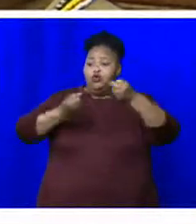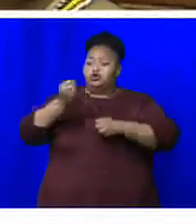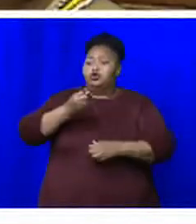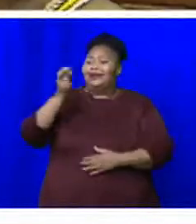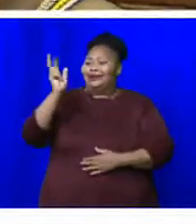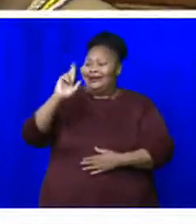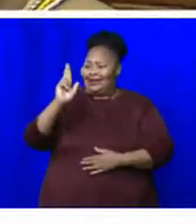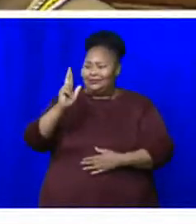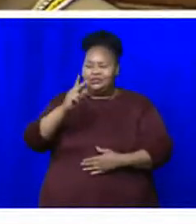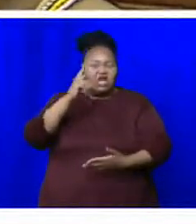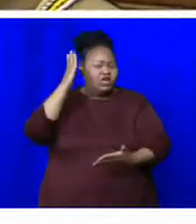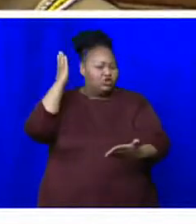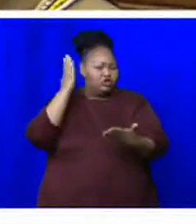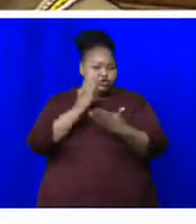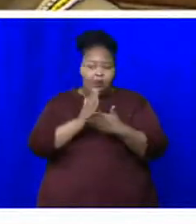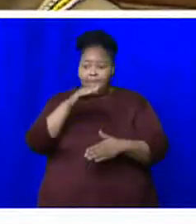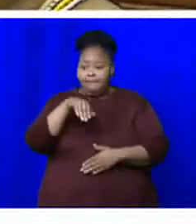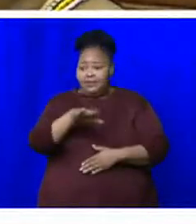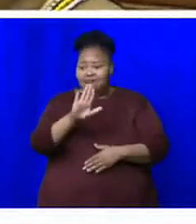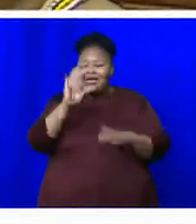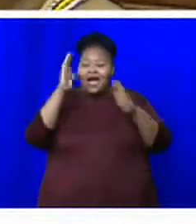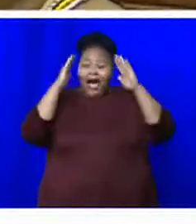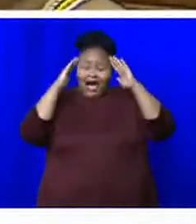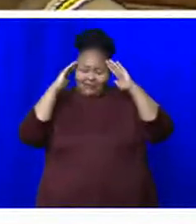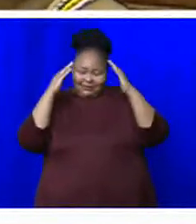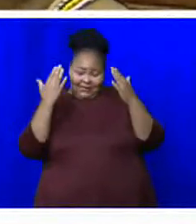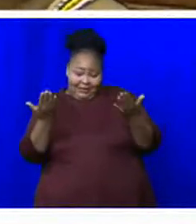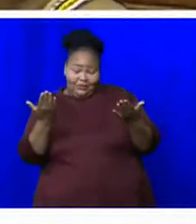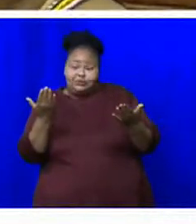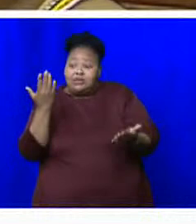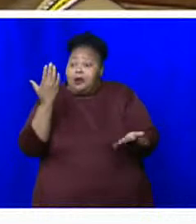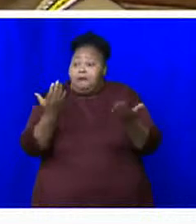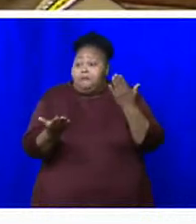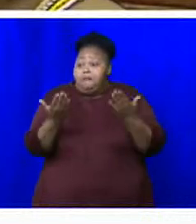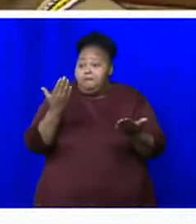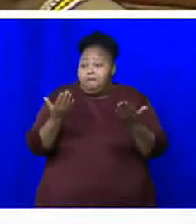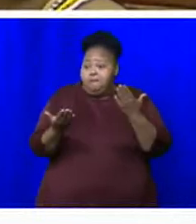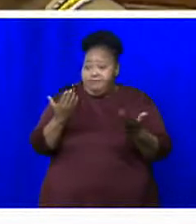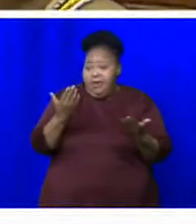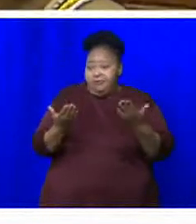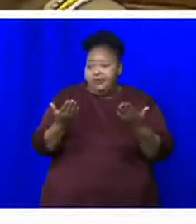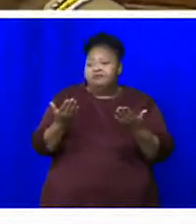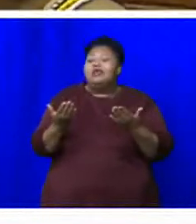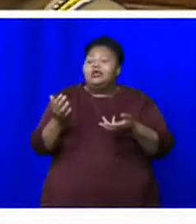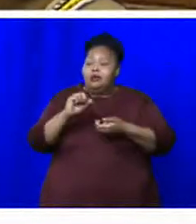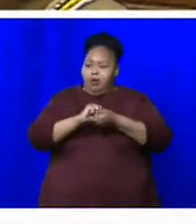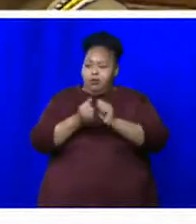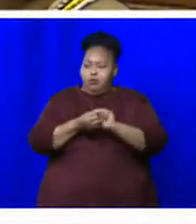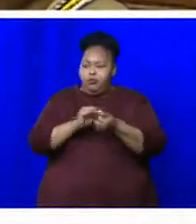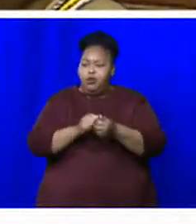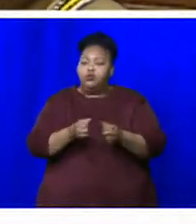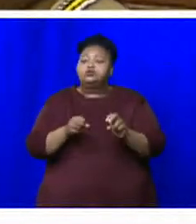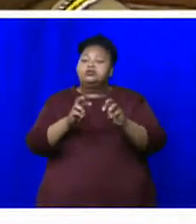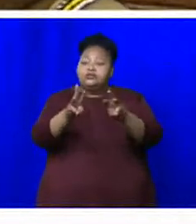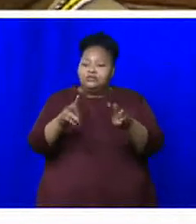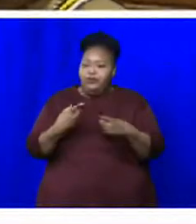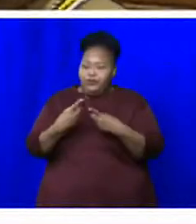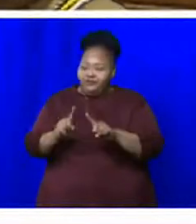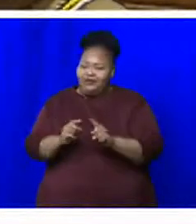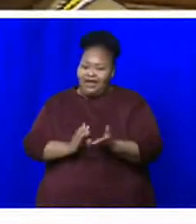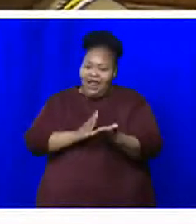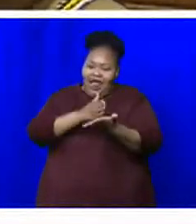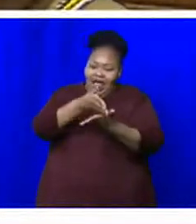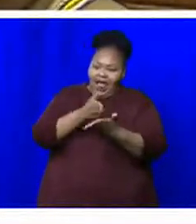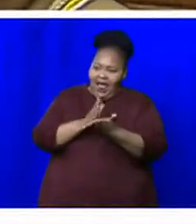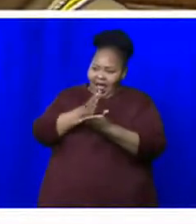ngokuthi asifuthi khanza yini kusasa ukhanze ngokuthi sesihlulekeke ukufika la kufanele ukuthi siyofika khona to